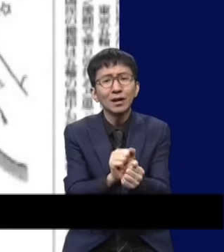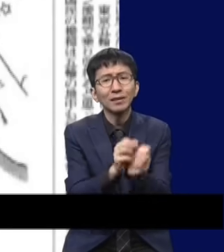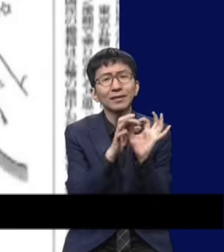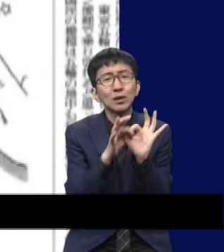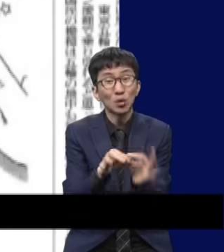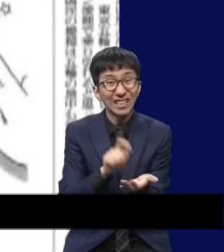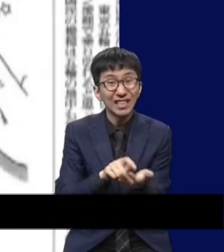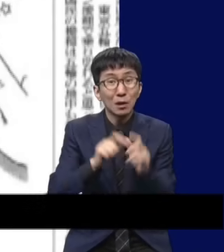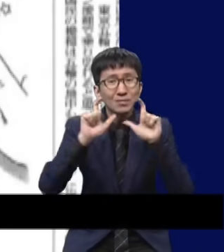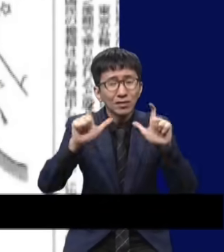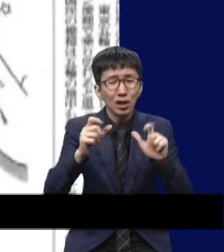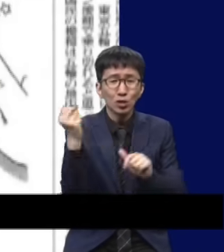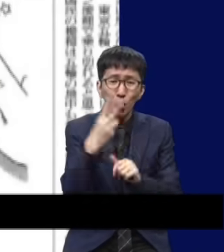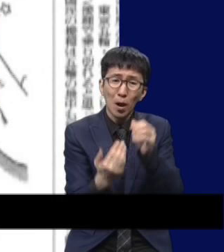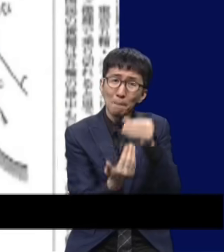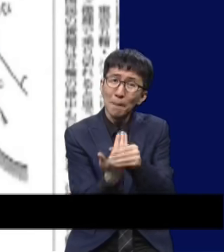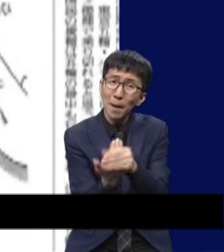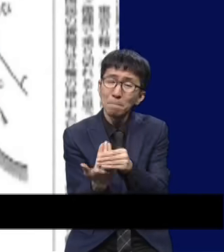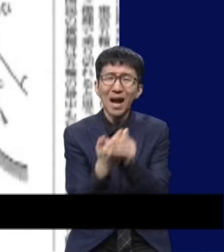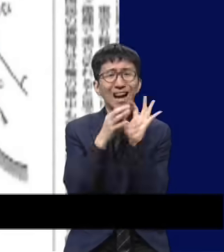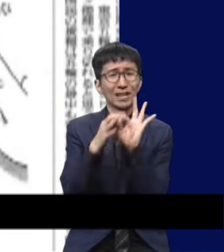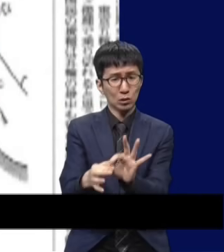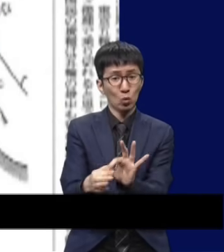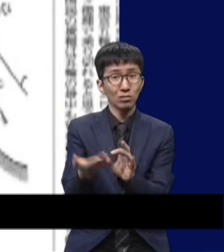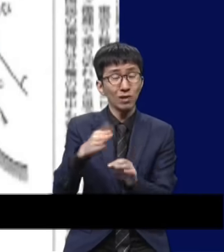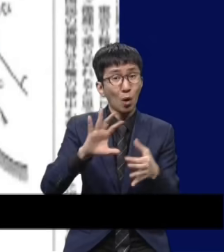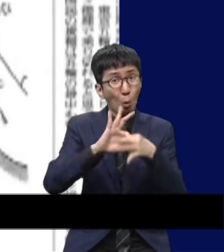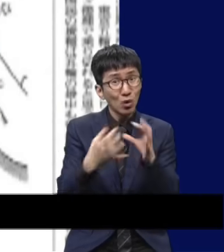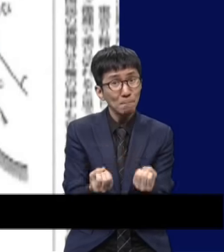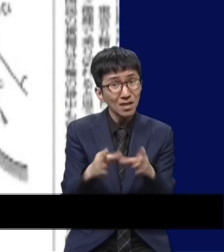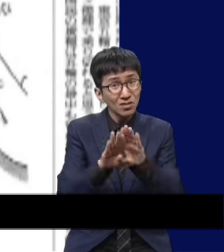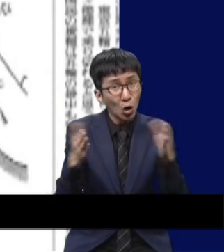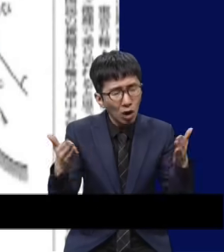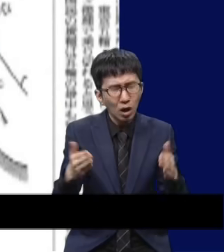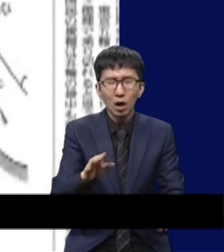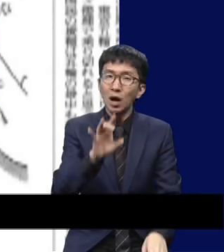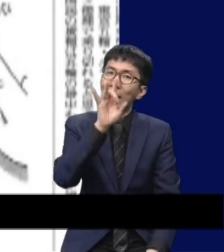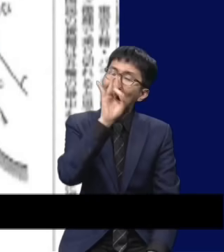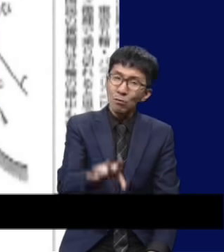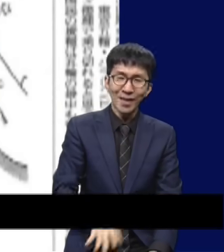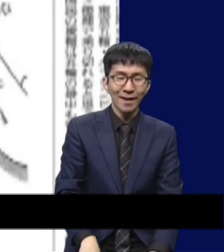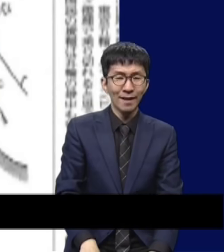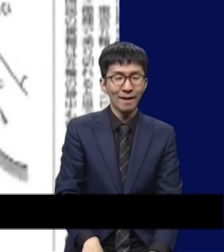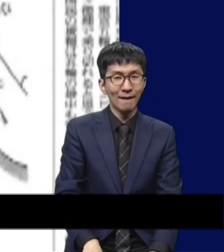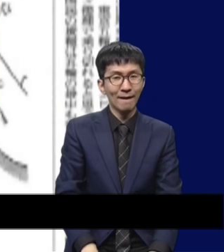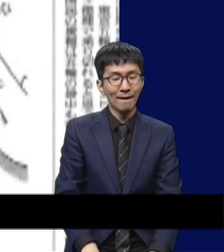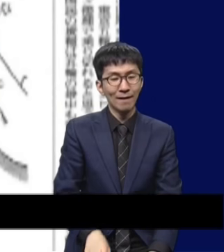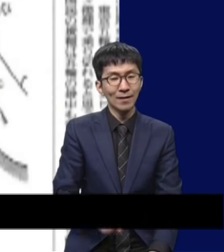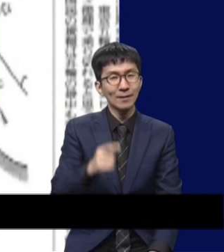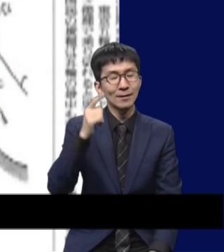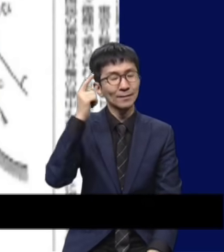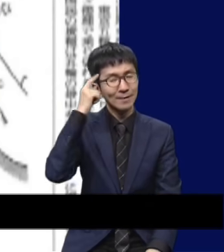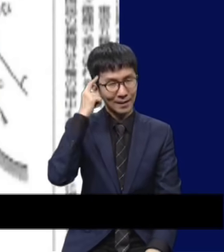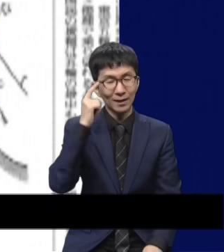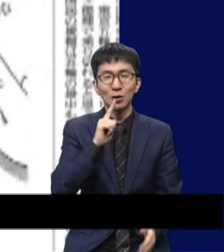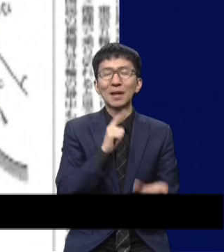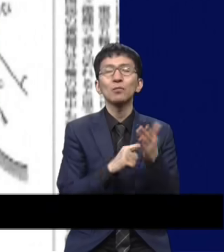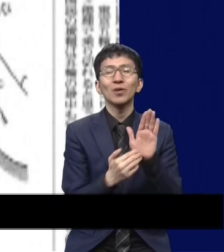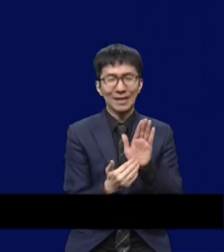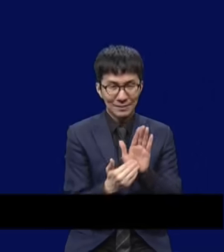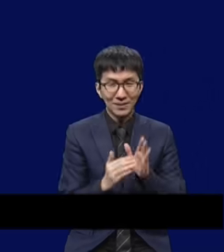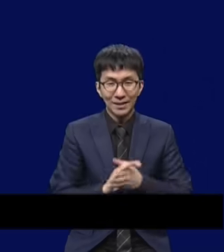긴급사태 재연장을 피할 수 없는 상황에서 올림픽을 여는 것은 이치에 맞는다고 도저히 생각할 수 없다는